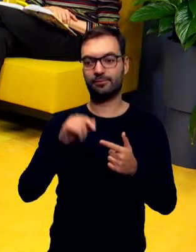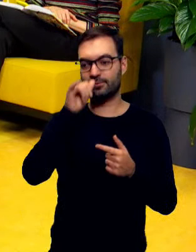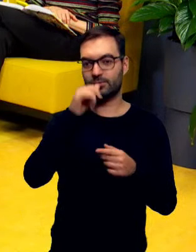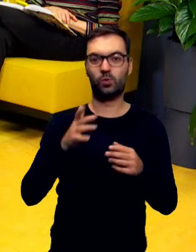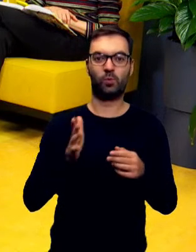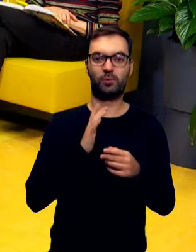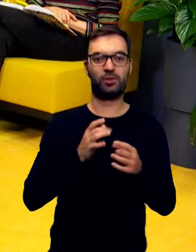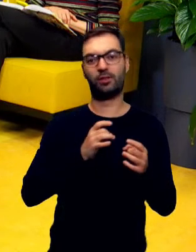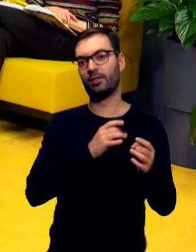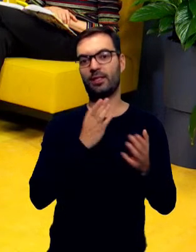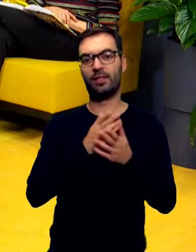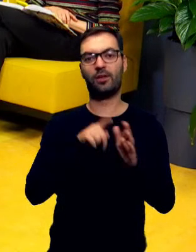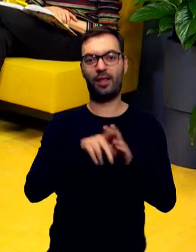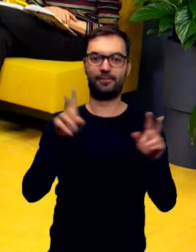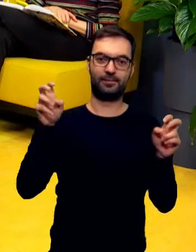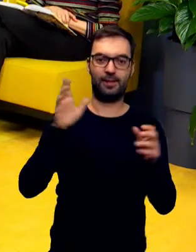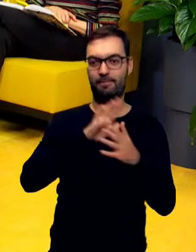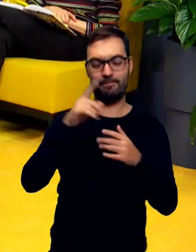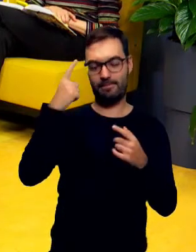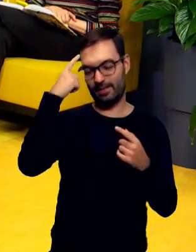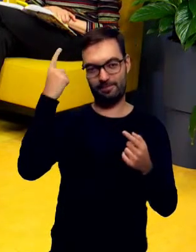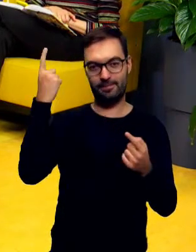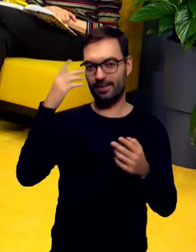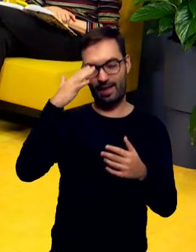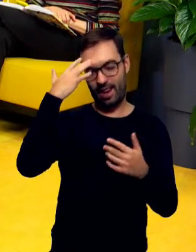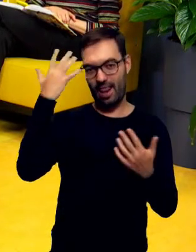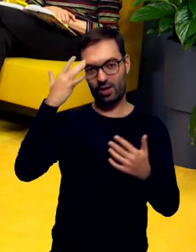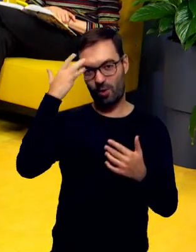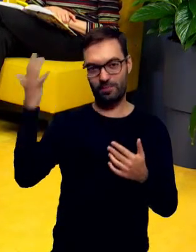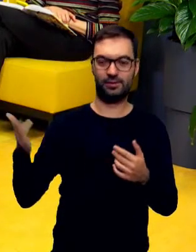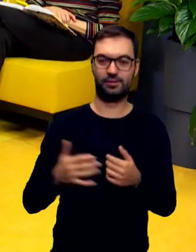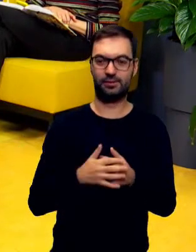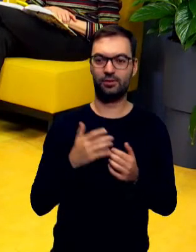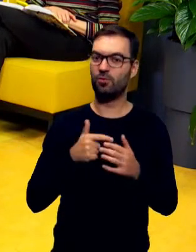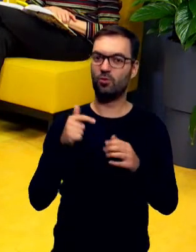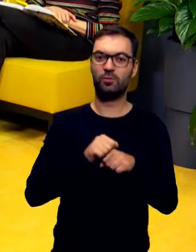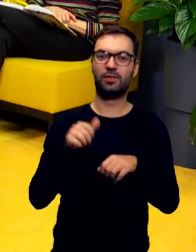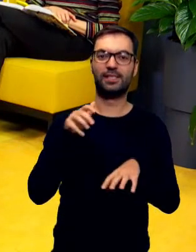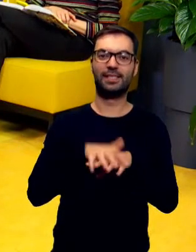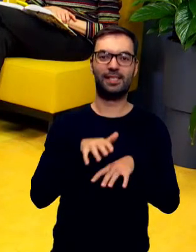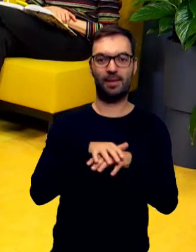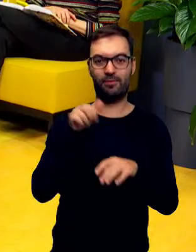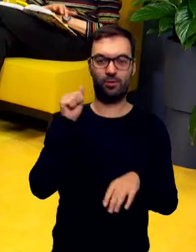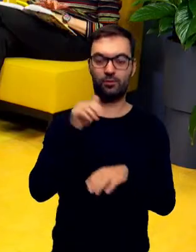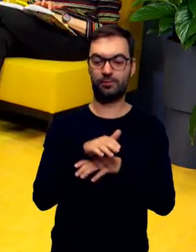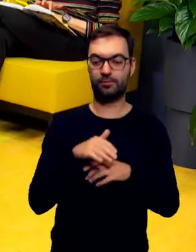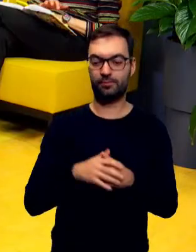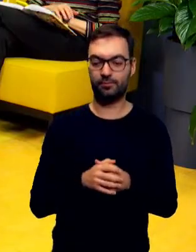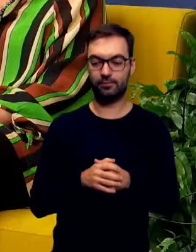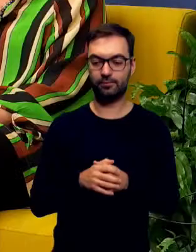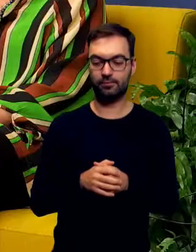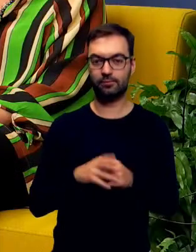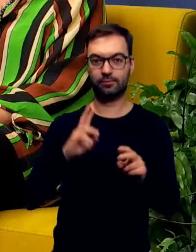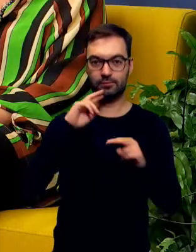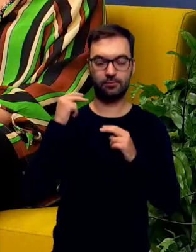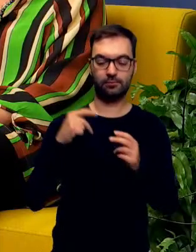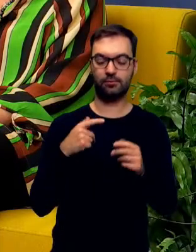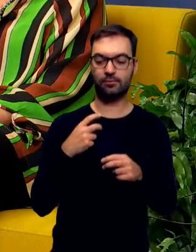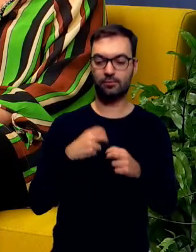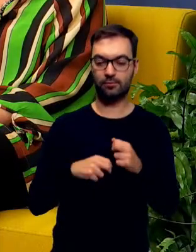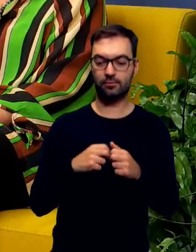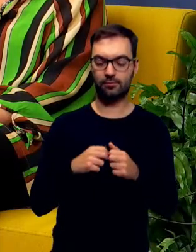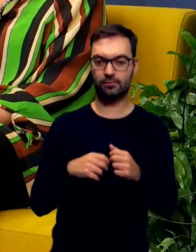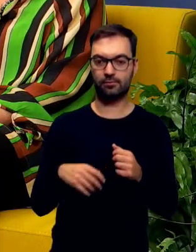tych ubezpieczeń tylko dla tych, w cudzysłowie, bezmyślnych. To byłby element systemowy, prawda? No to tu wracamy do tego problemu,